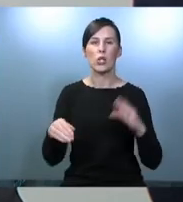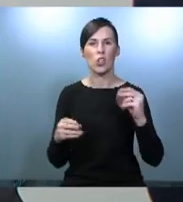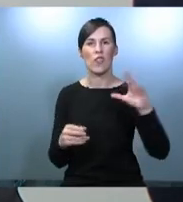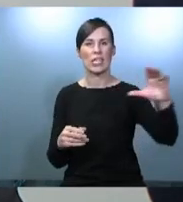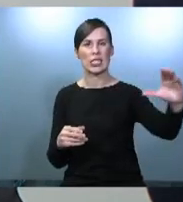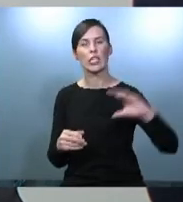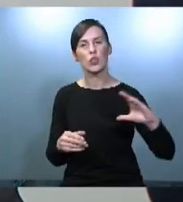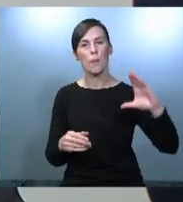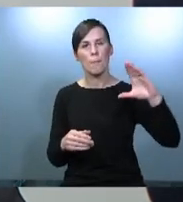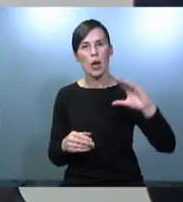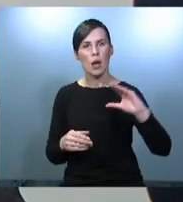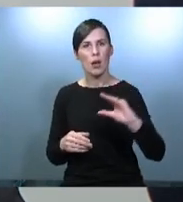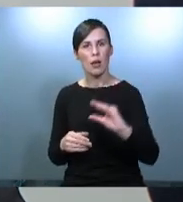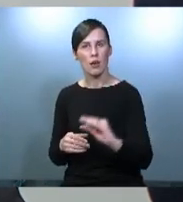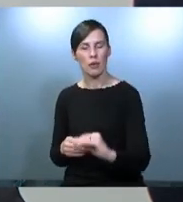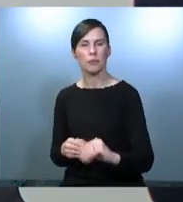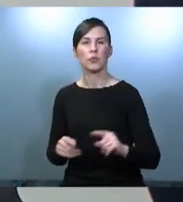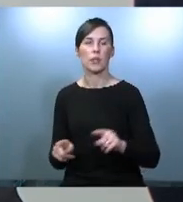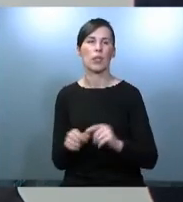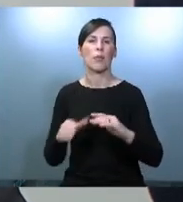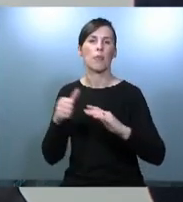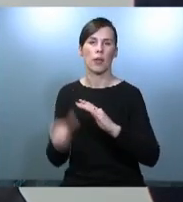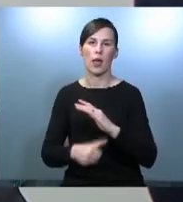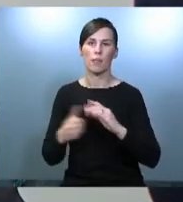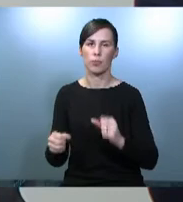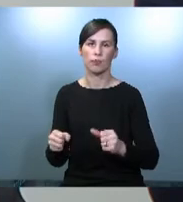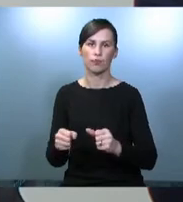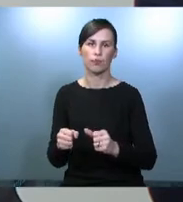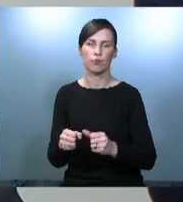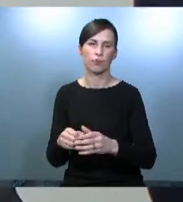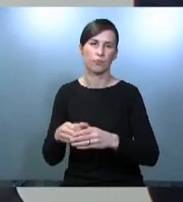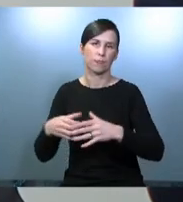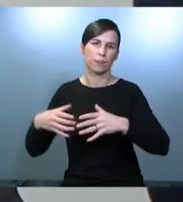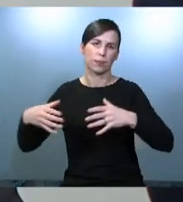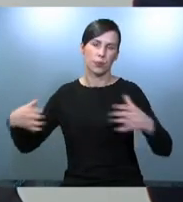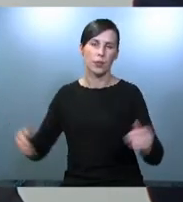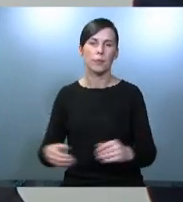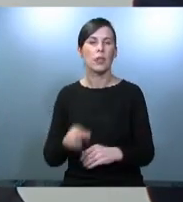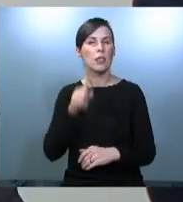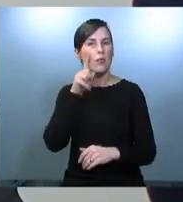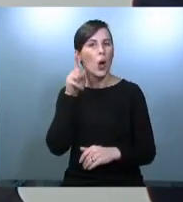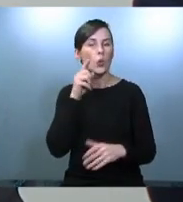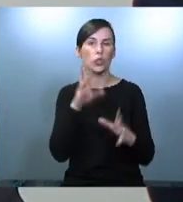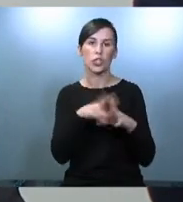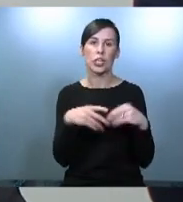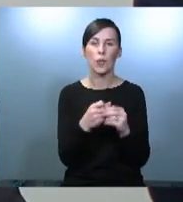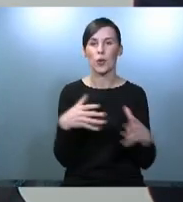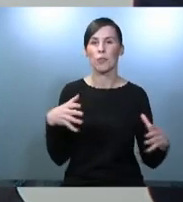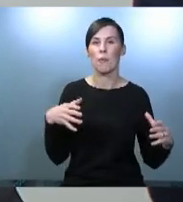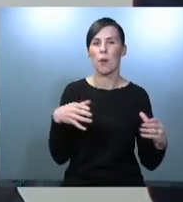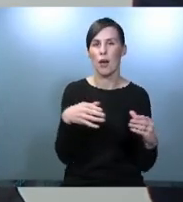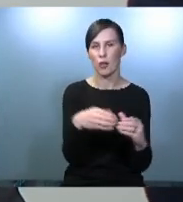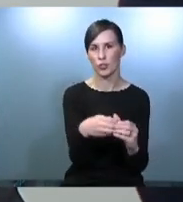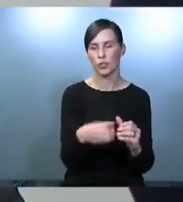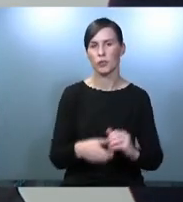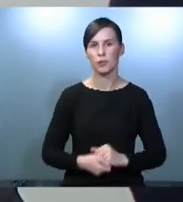ir bedarbystė, ir jaunimo jaunų žmonių, jaunų šeimų mažėjimas. Štai